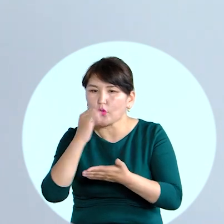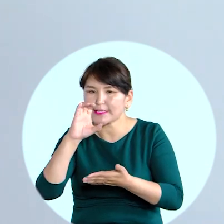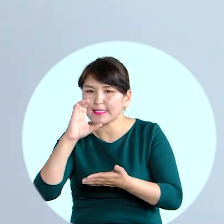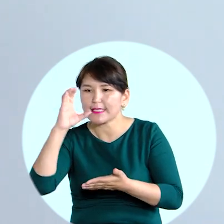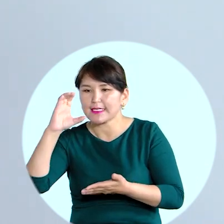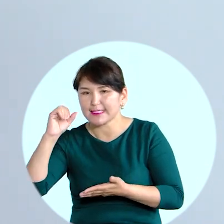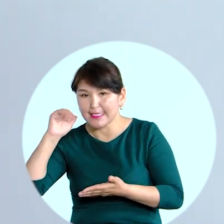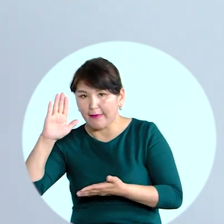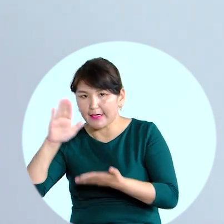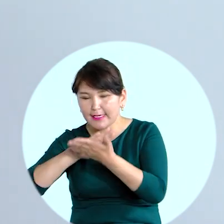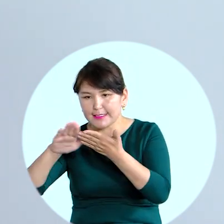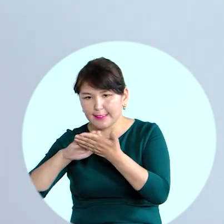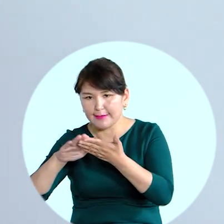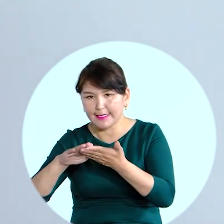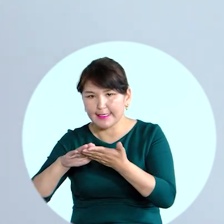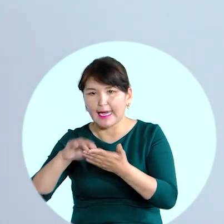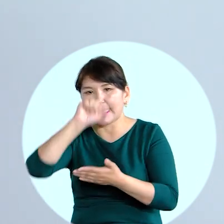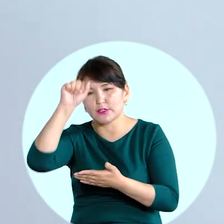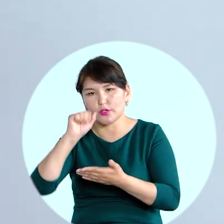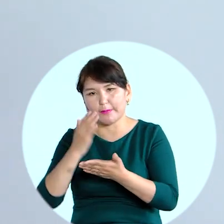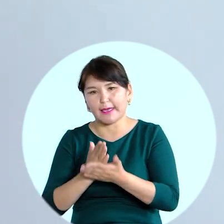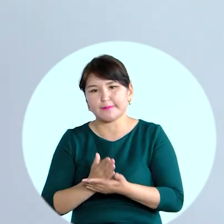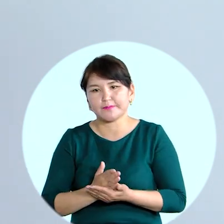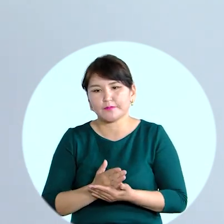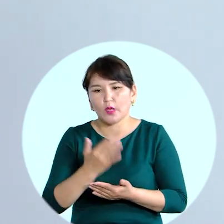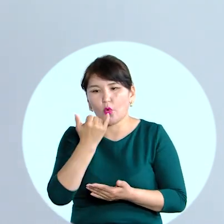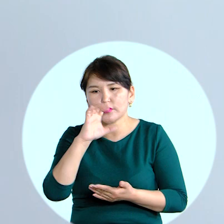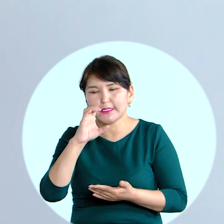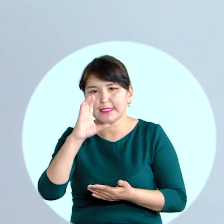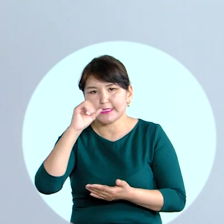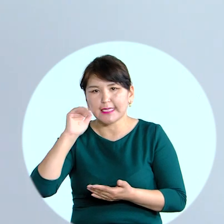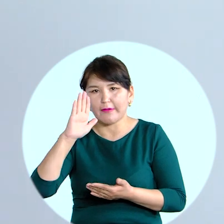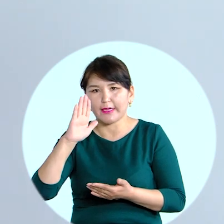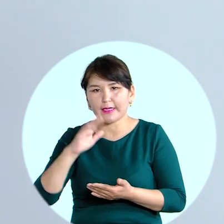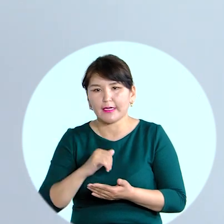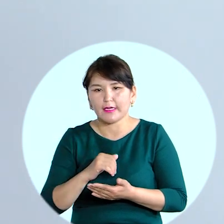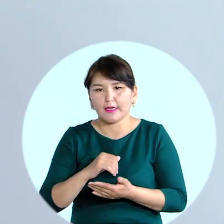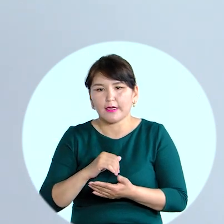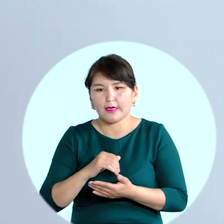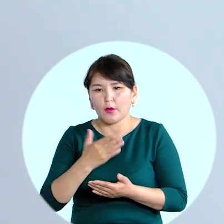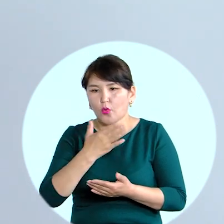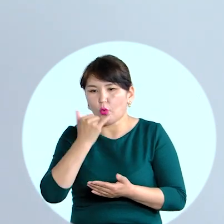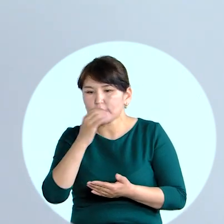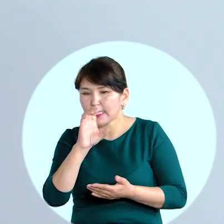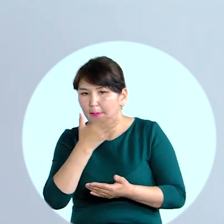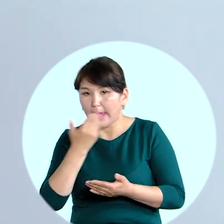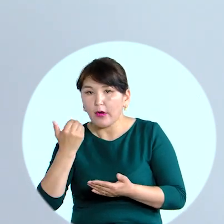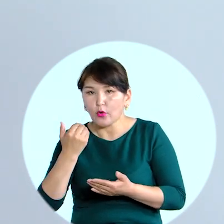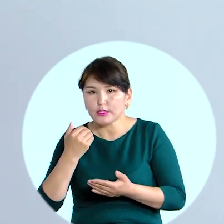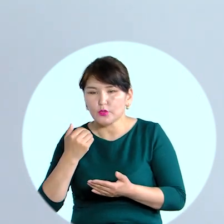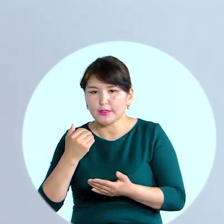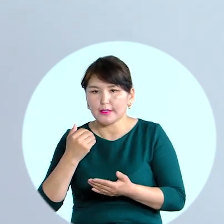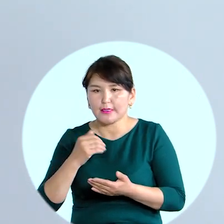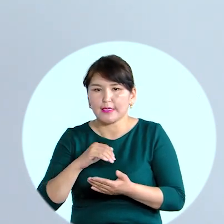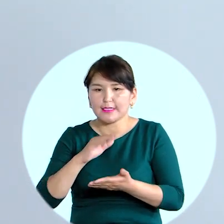болох усны савны цэвэрлэгээний асуудал байна. За энэ дээр бид нар бүгдээр нь мэднэ. Усны савыг бид нар юуны төвд солирсон тохиолдол болгонд нь